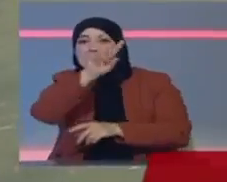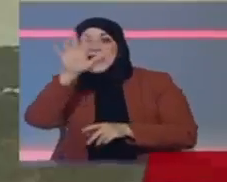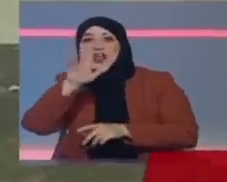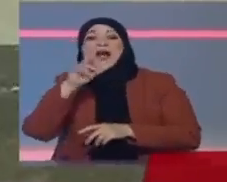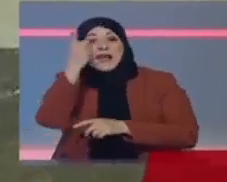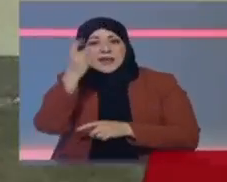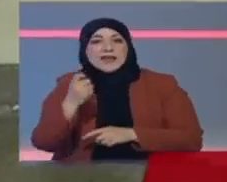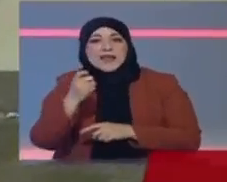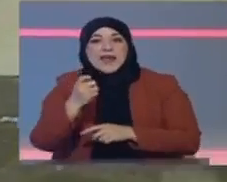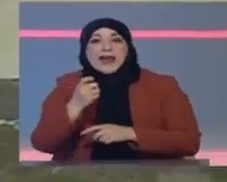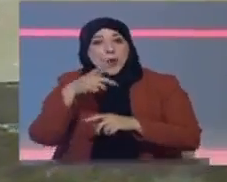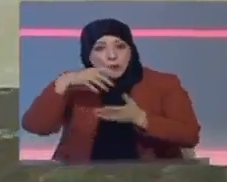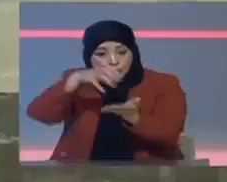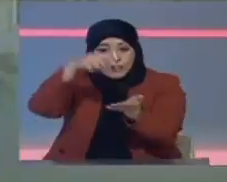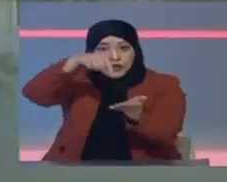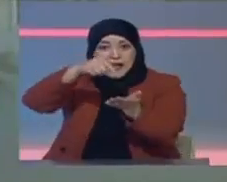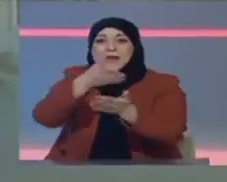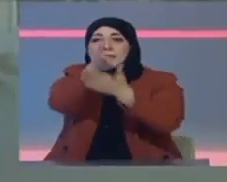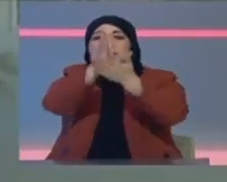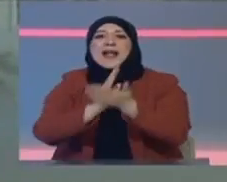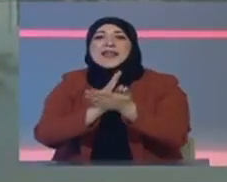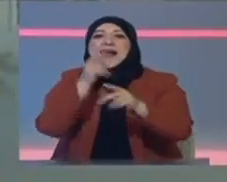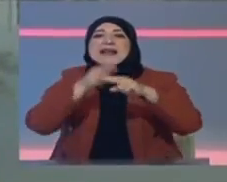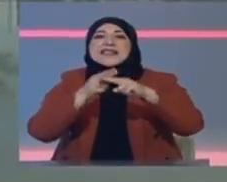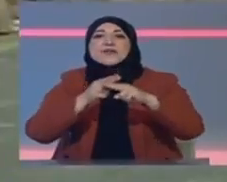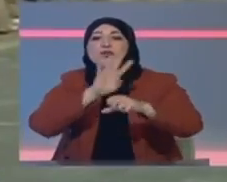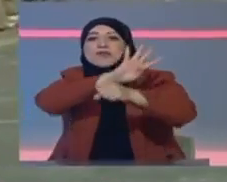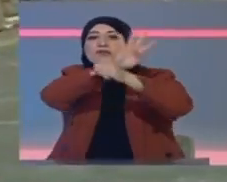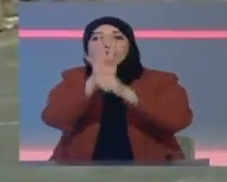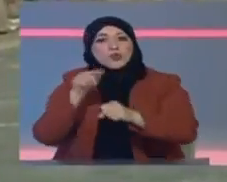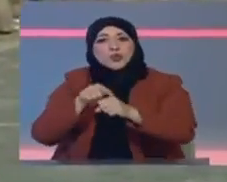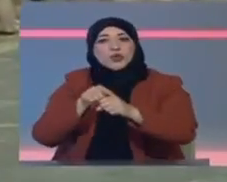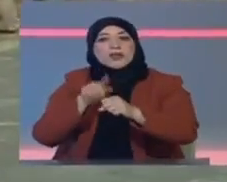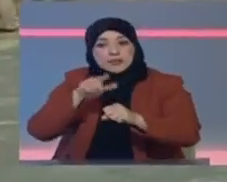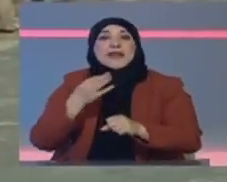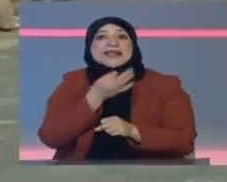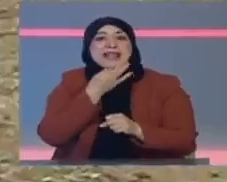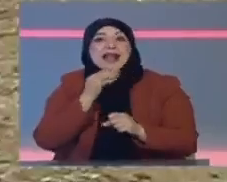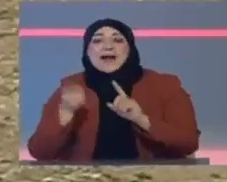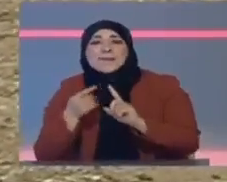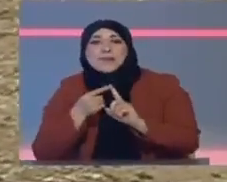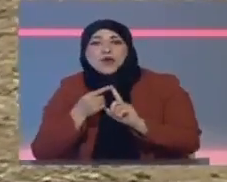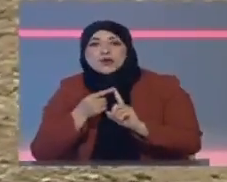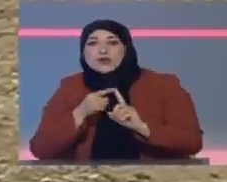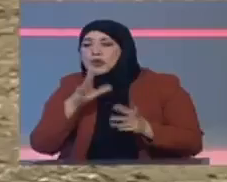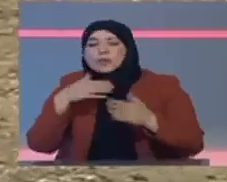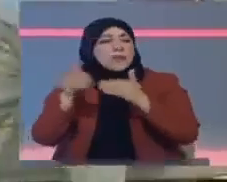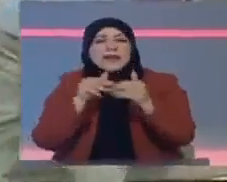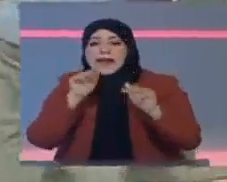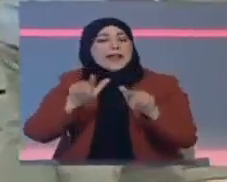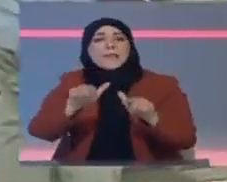مده انجاز الوحده الصحيه كوفي تسعه عشر لينطلق استغلالها بما توفر من تجهيزات طبيه